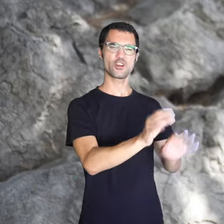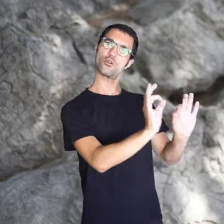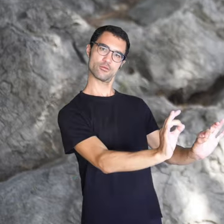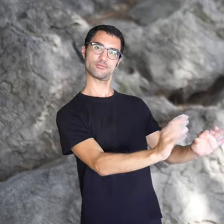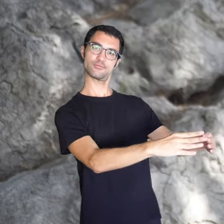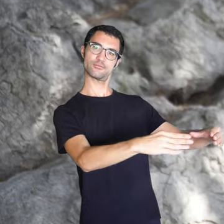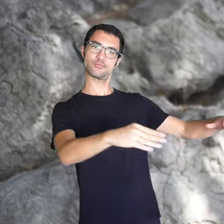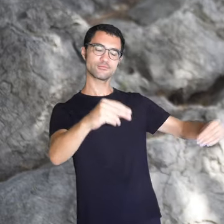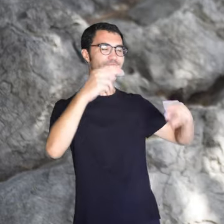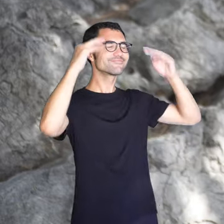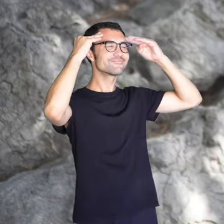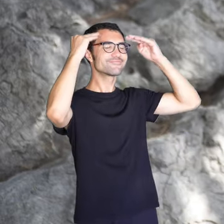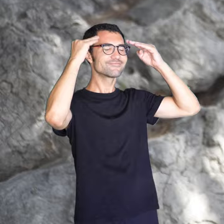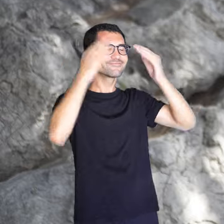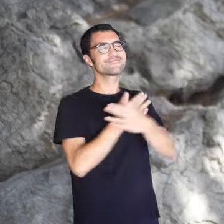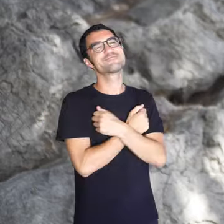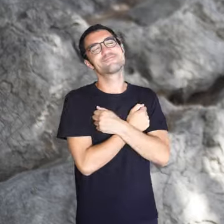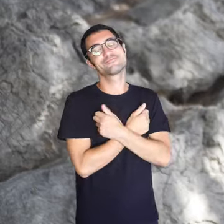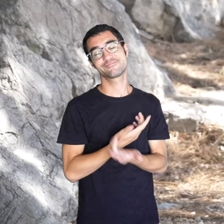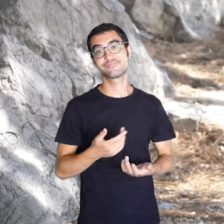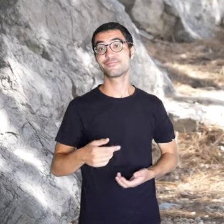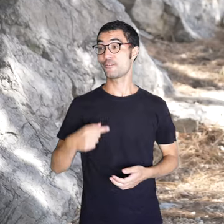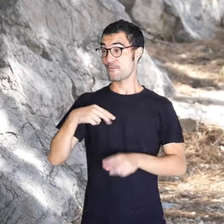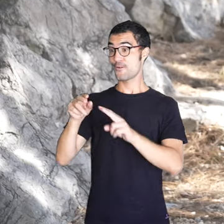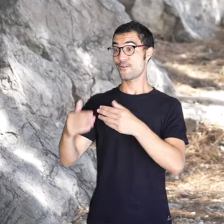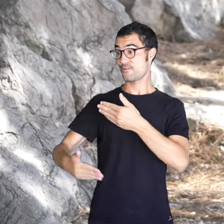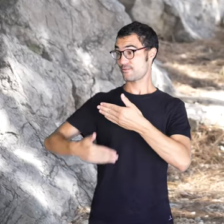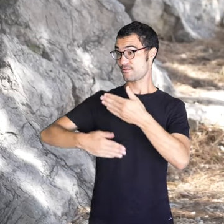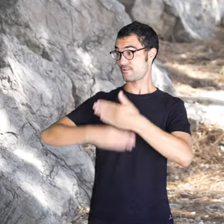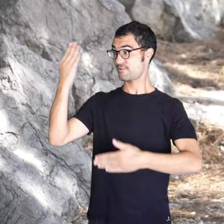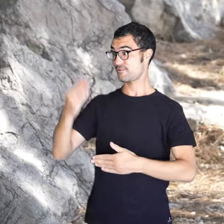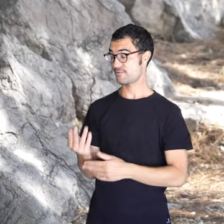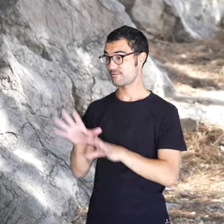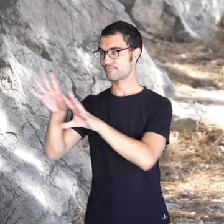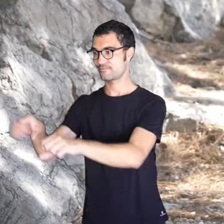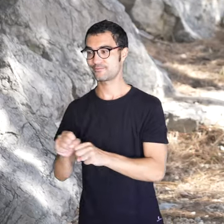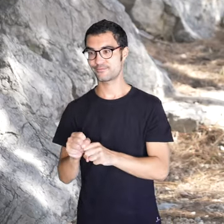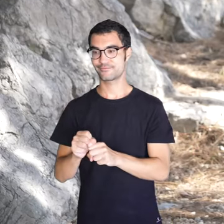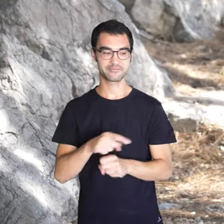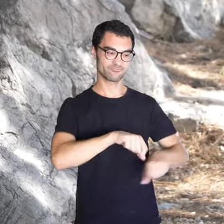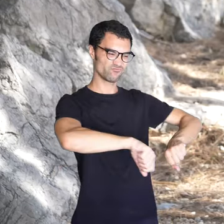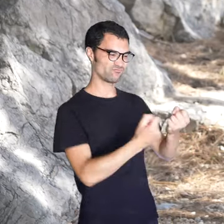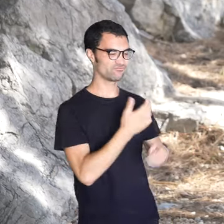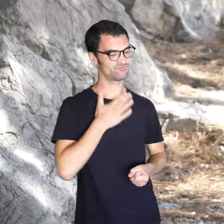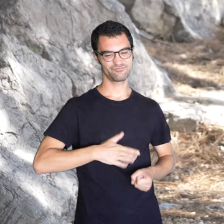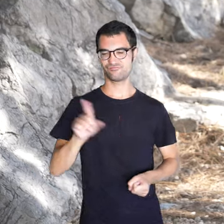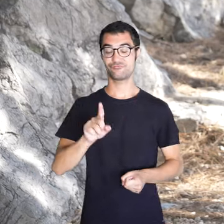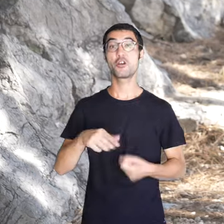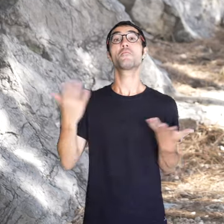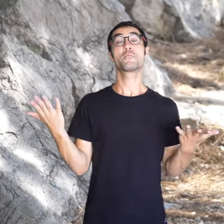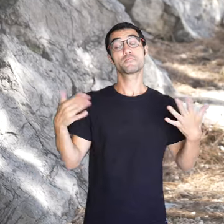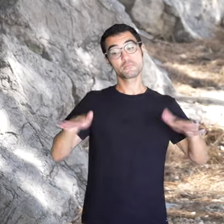què... O sigui, suposo que tots els pescadors ho han pensat. Ara, amb aquest darrer any, he vist dos que han hagut de rompre el